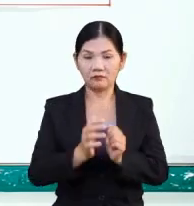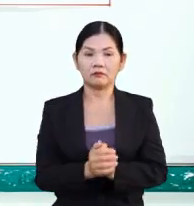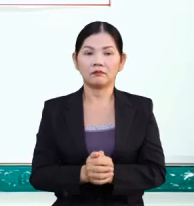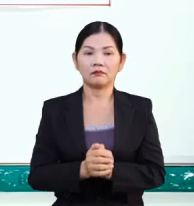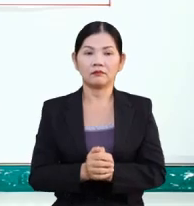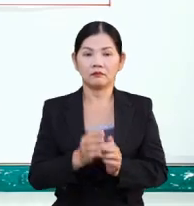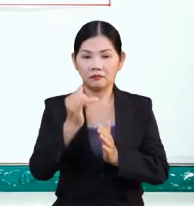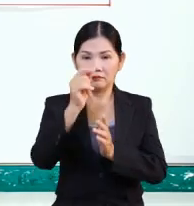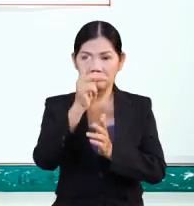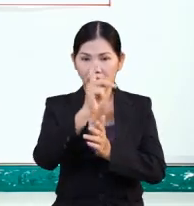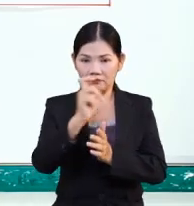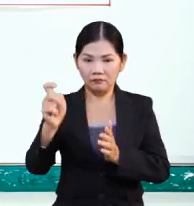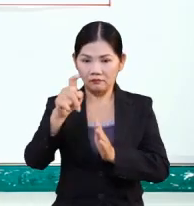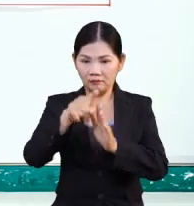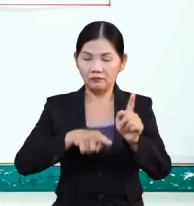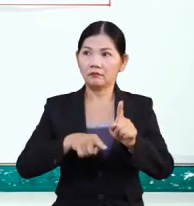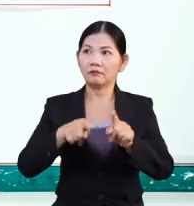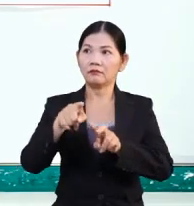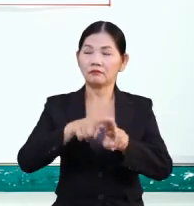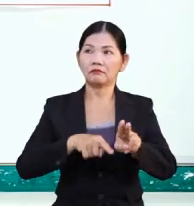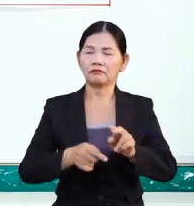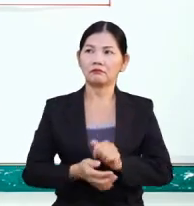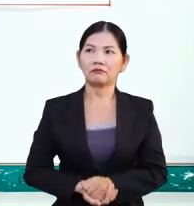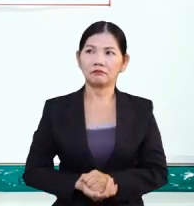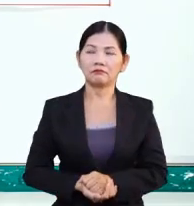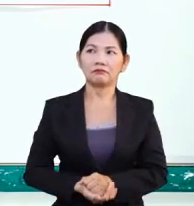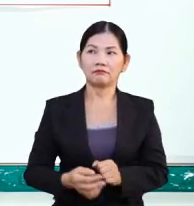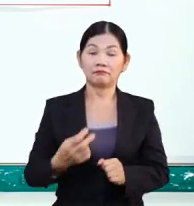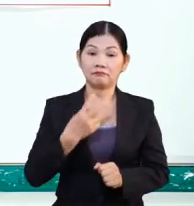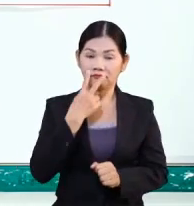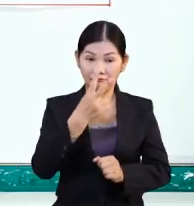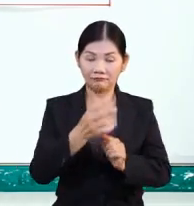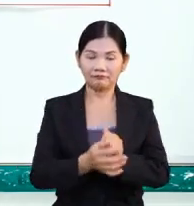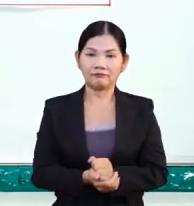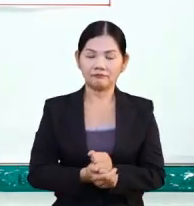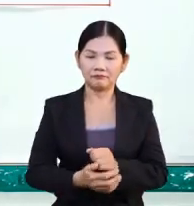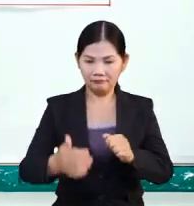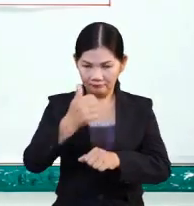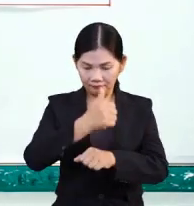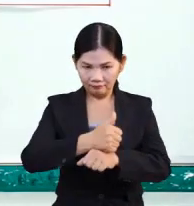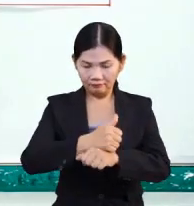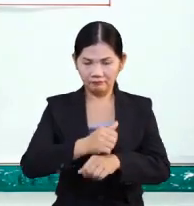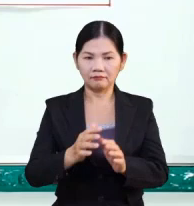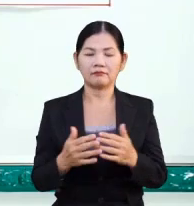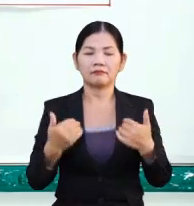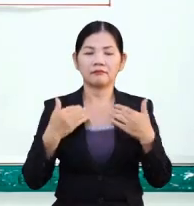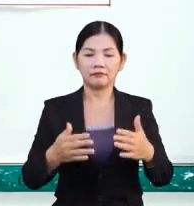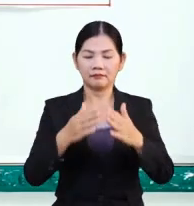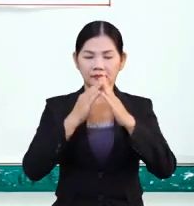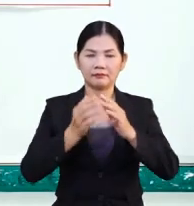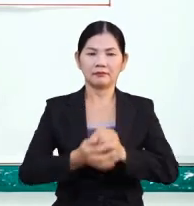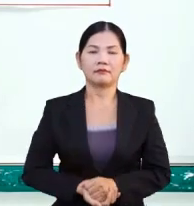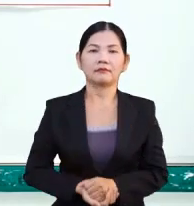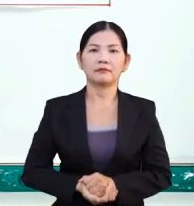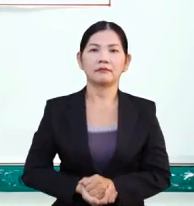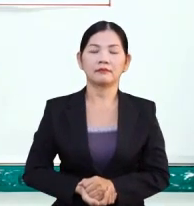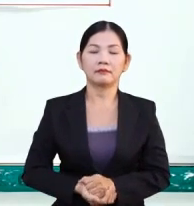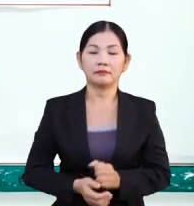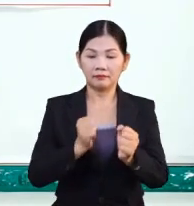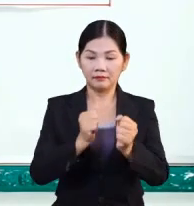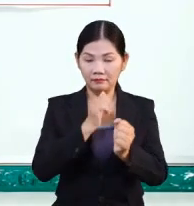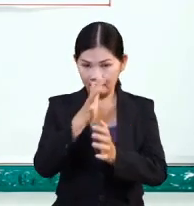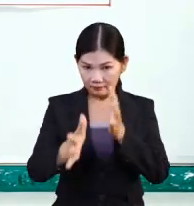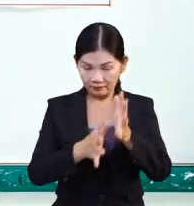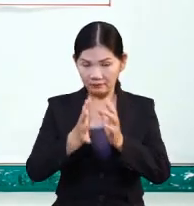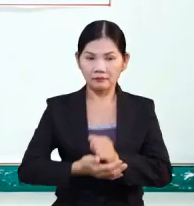để xa ăn đó con nế. Chà, bằng to mắc con sạch xe là bạc lệch, rồi con sạch xe bạc thiên chùm nào, đây là cụ bằng ca mộng nì. Chà, to chấp đàn tưởng ạc